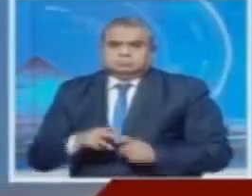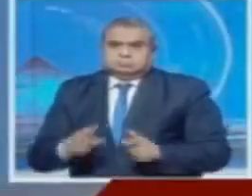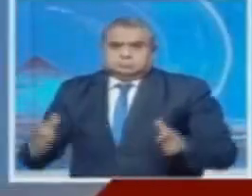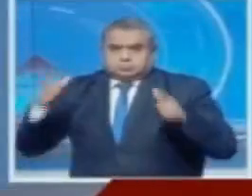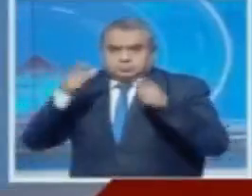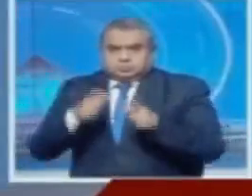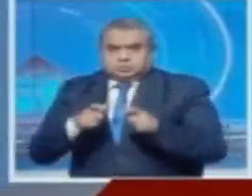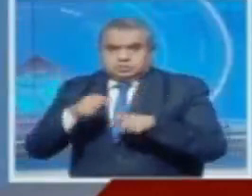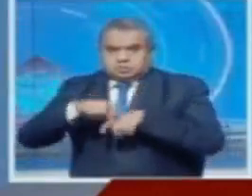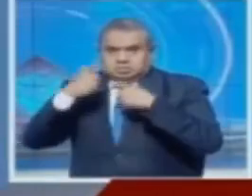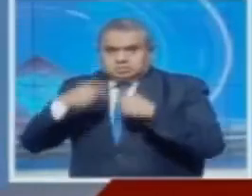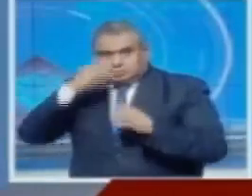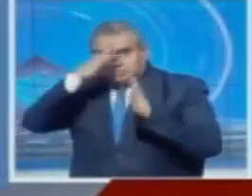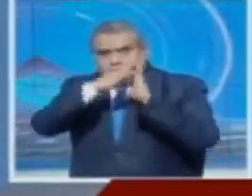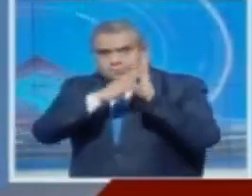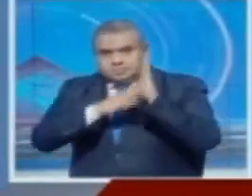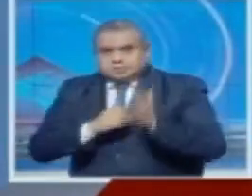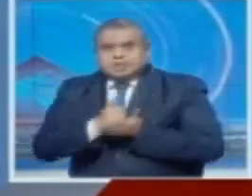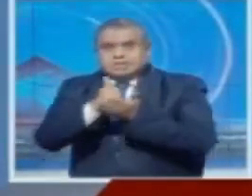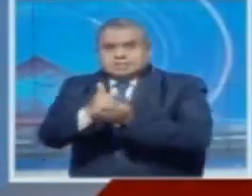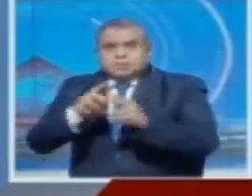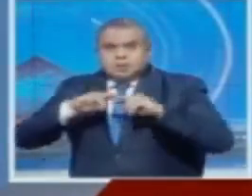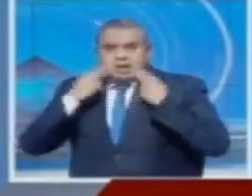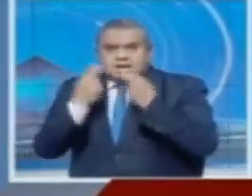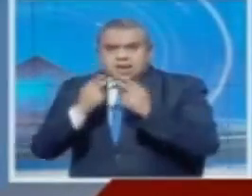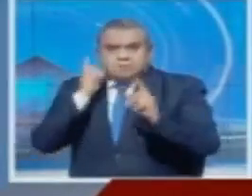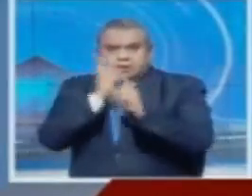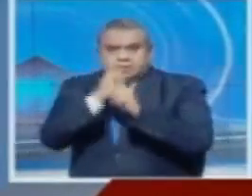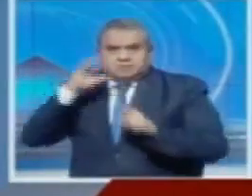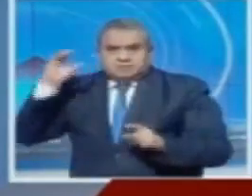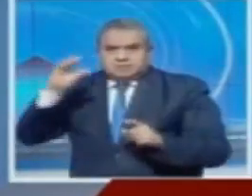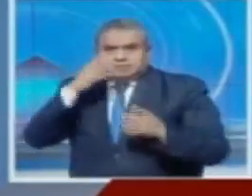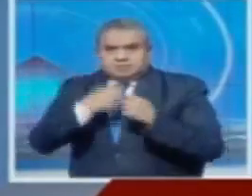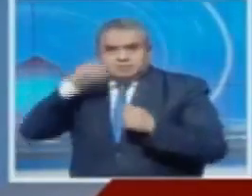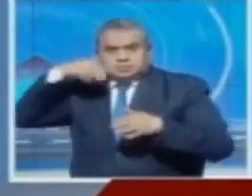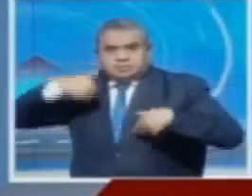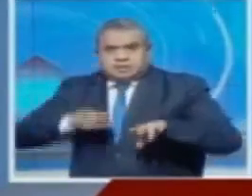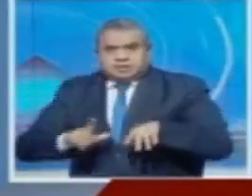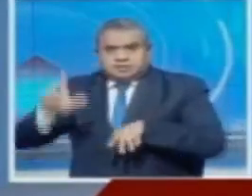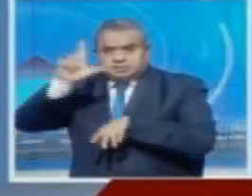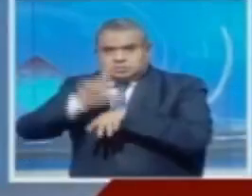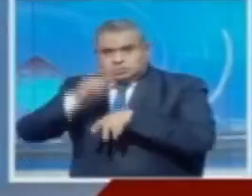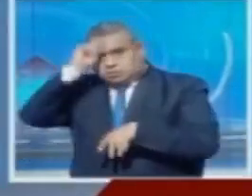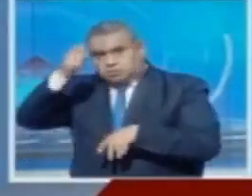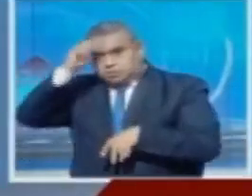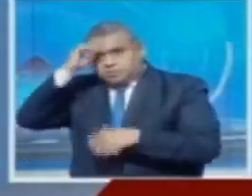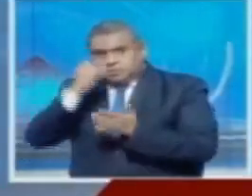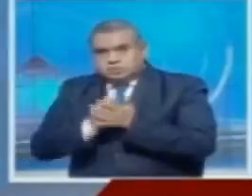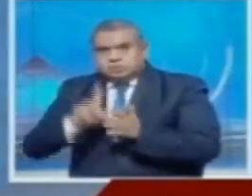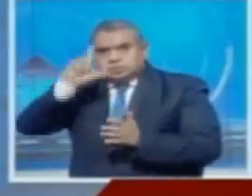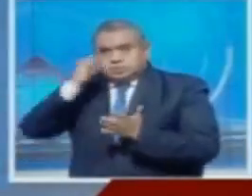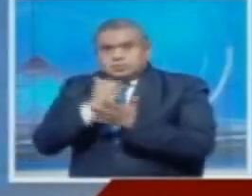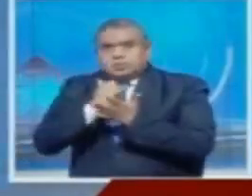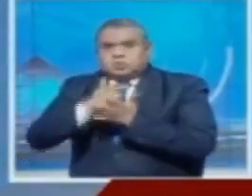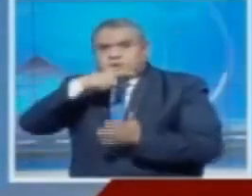وعلى هامش مشاركته في قمة ميثاق التمويل العالمي، التقى الرئيس السيسي مع رئيس المجلس الأوروبي شارل